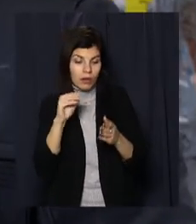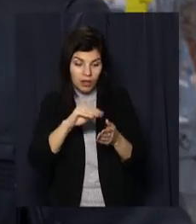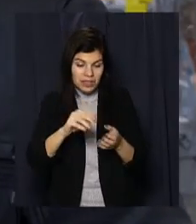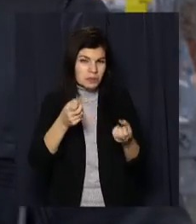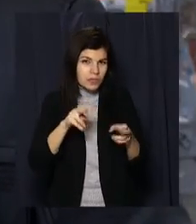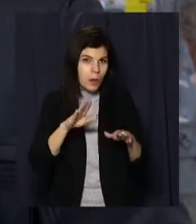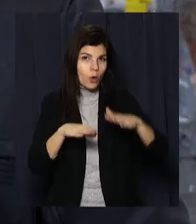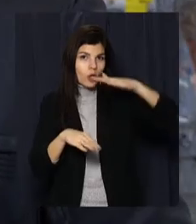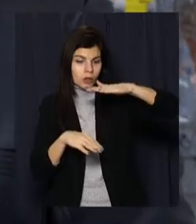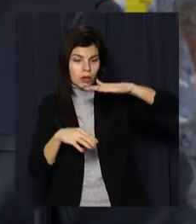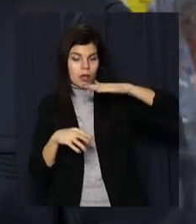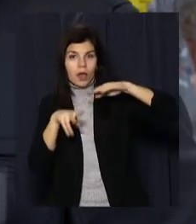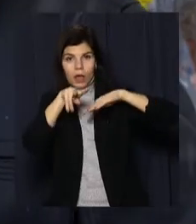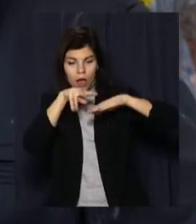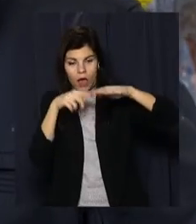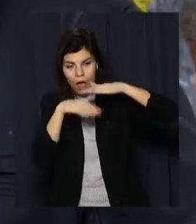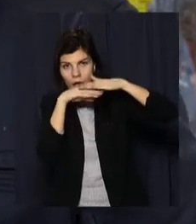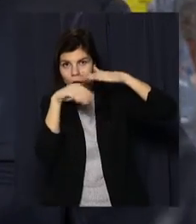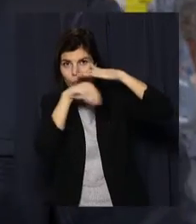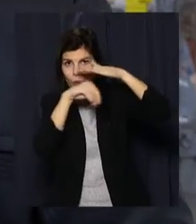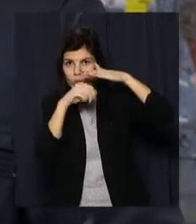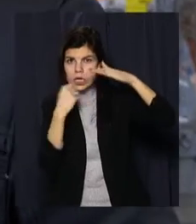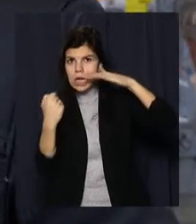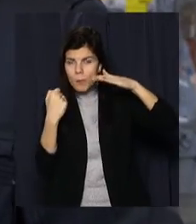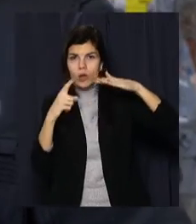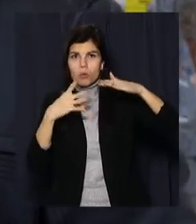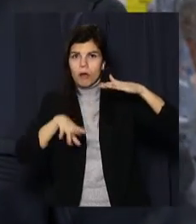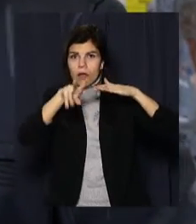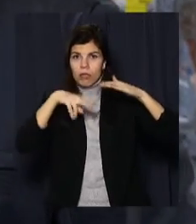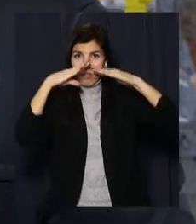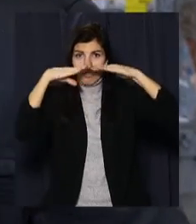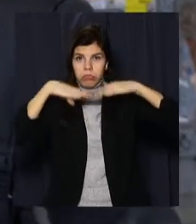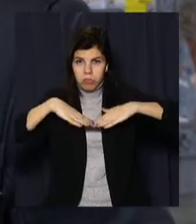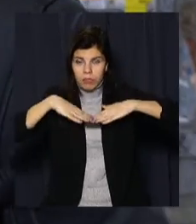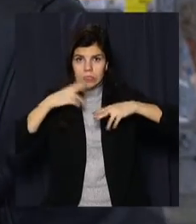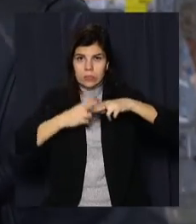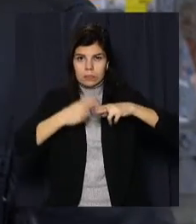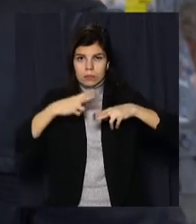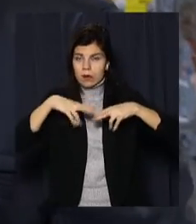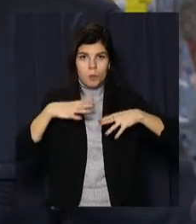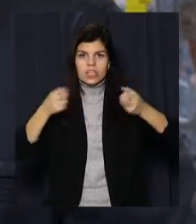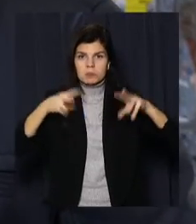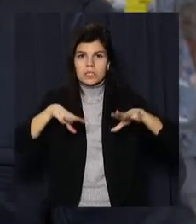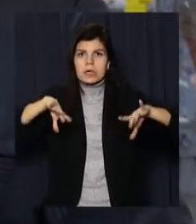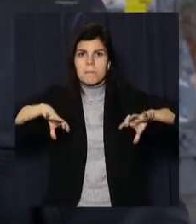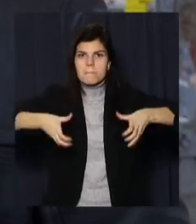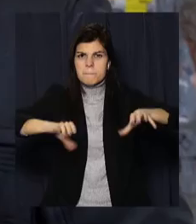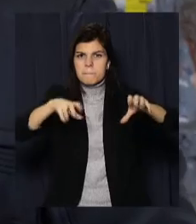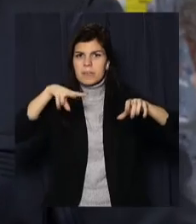подсыпается нижний слой верхнего строения пути, устанавливаются широкоблёстные плиты, если это